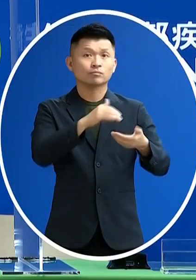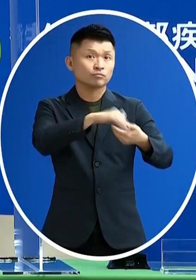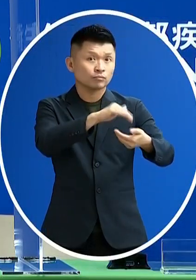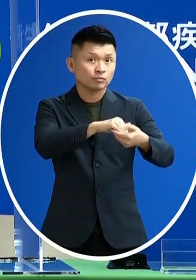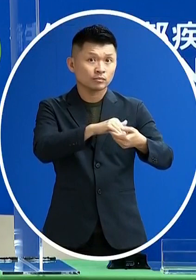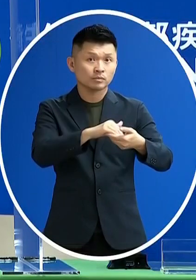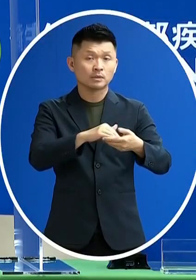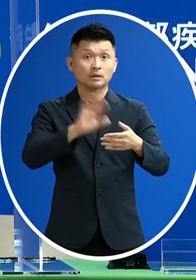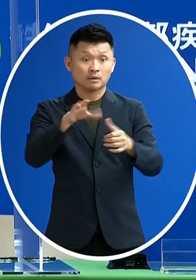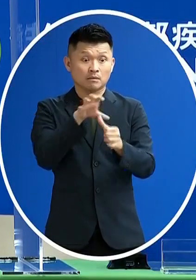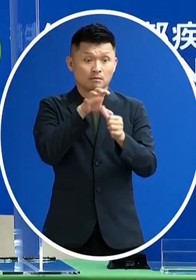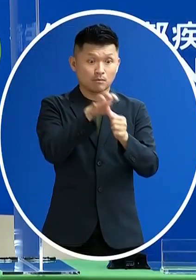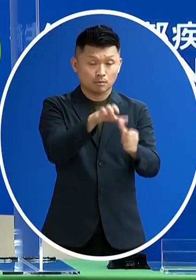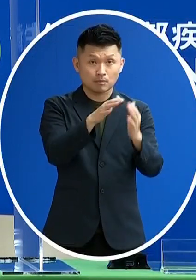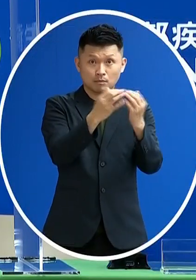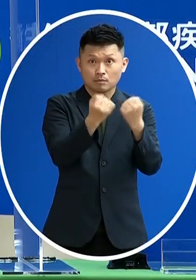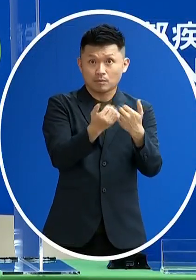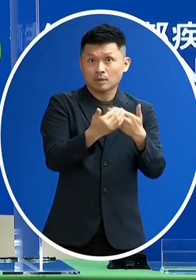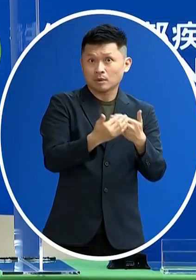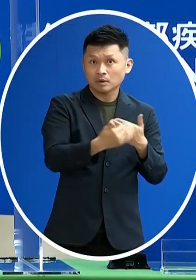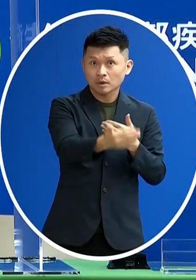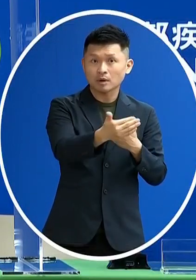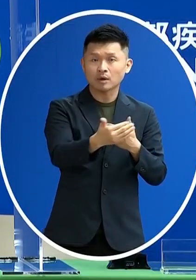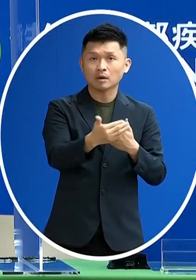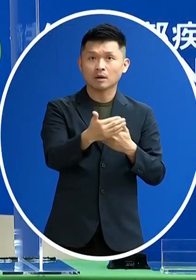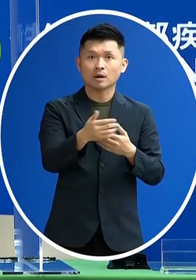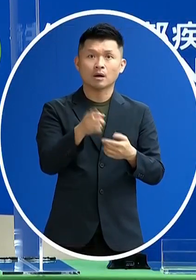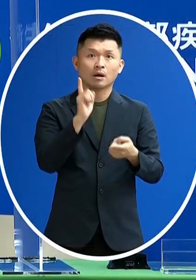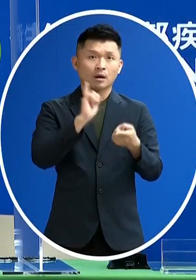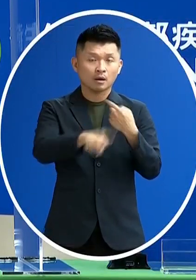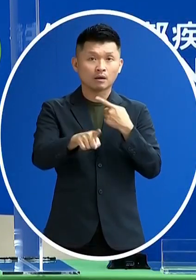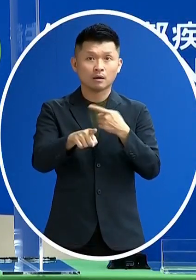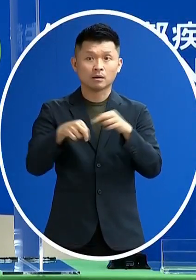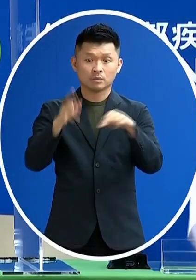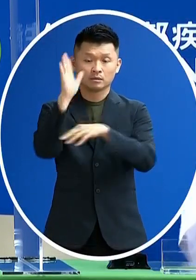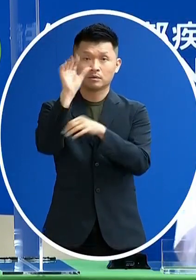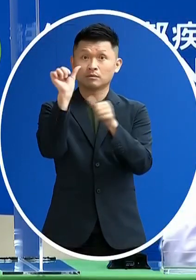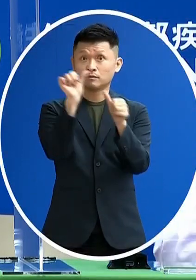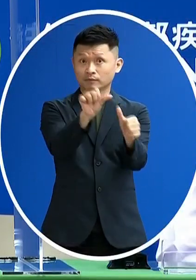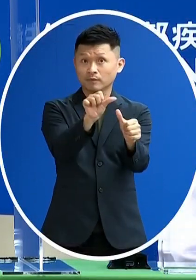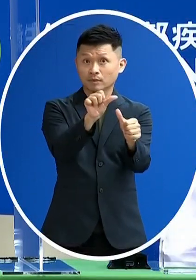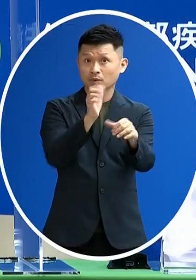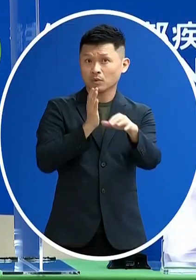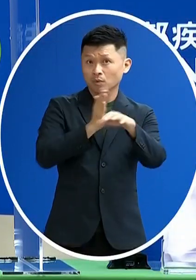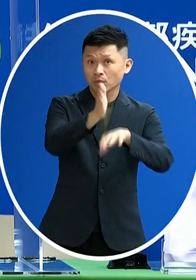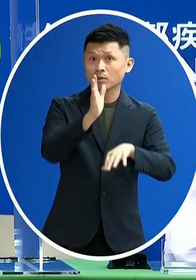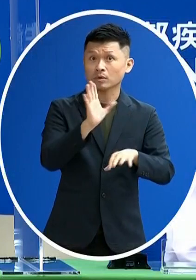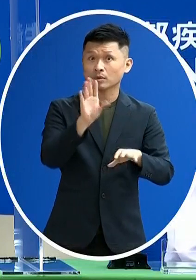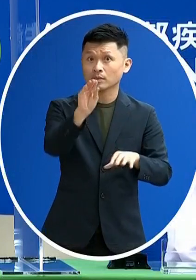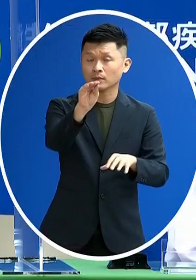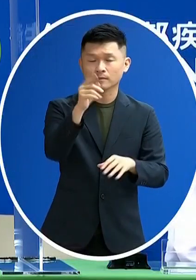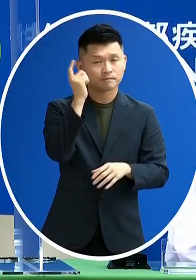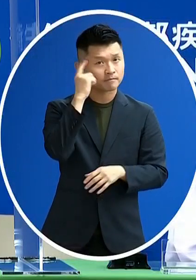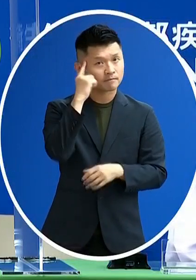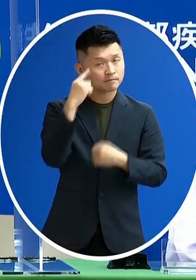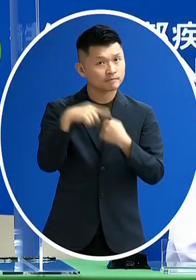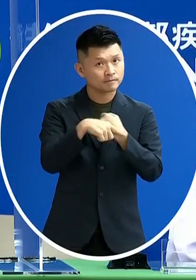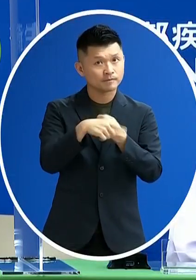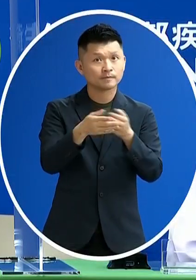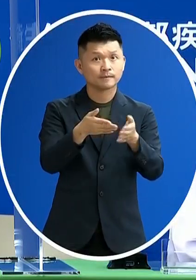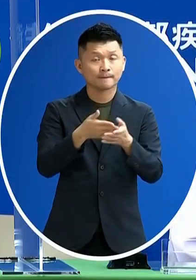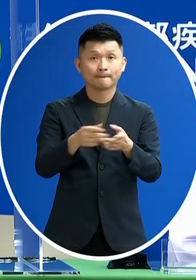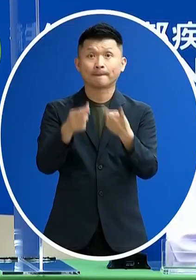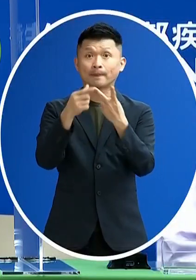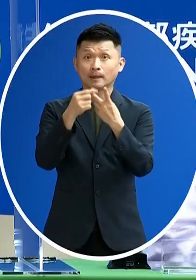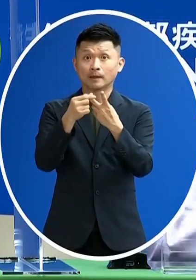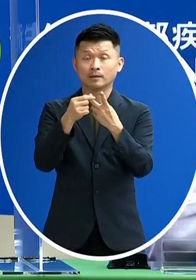疗，这样的一个哈行政上的处分是否过当？好，这是第一个要去思考的问题。第